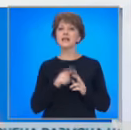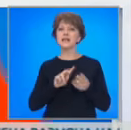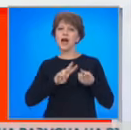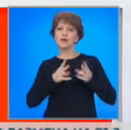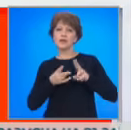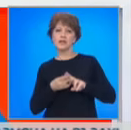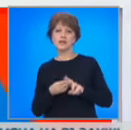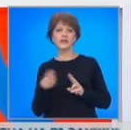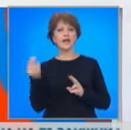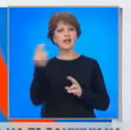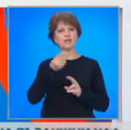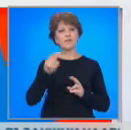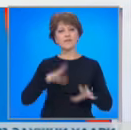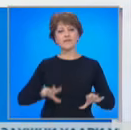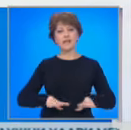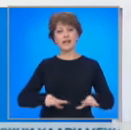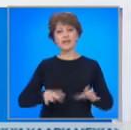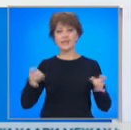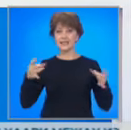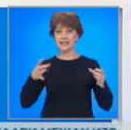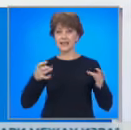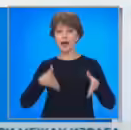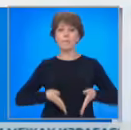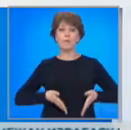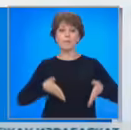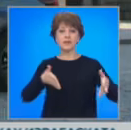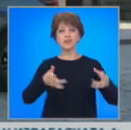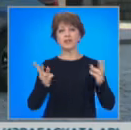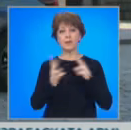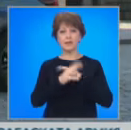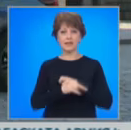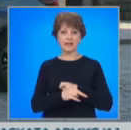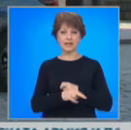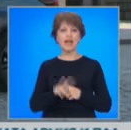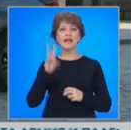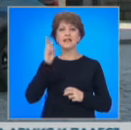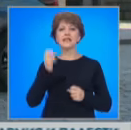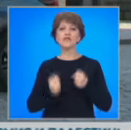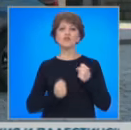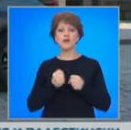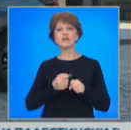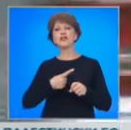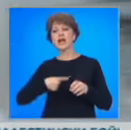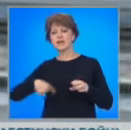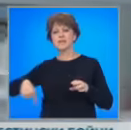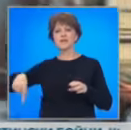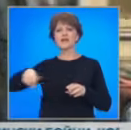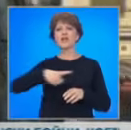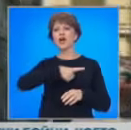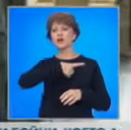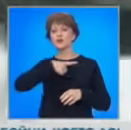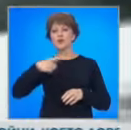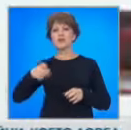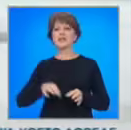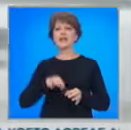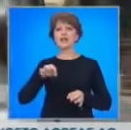актуализират изображенията в градска среда, както и по пътищата и магистралите. Трите автомобила ще изминат стотици километри, за да